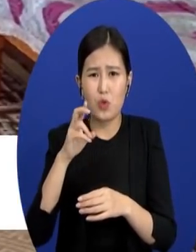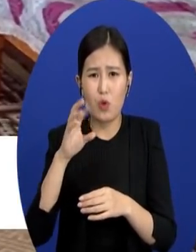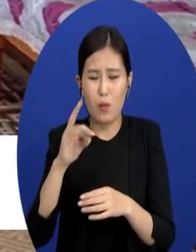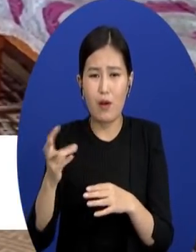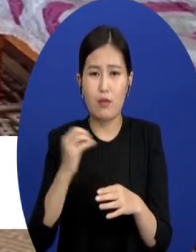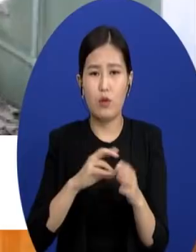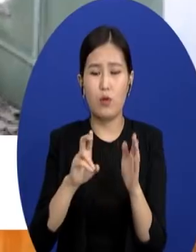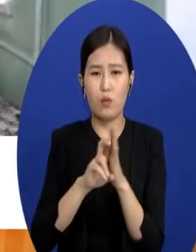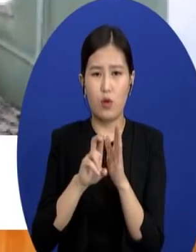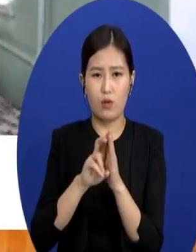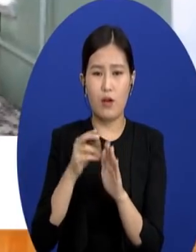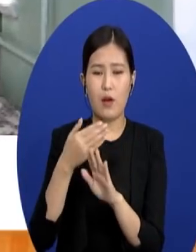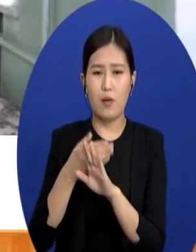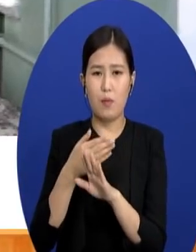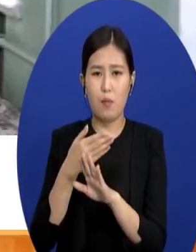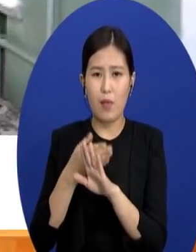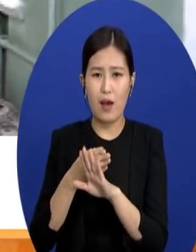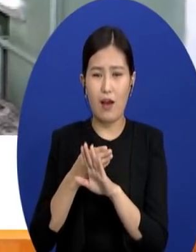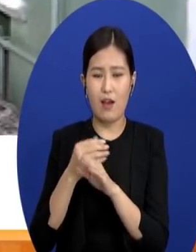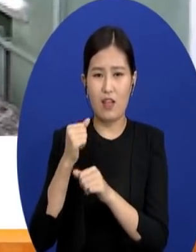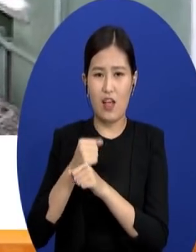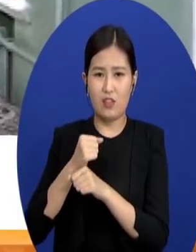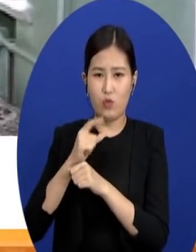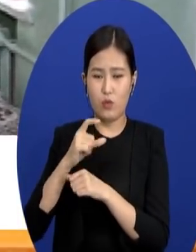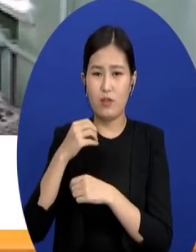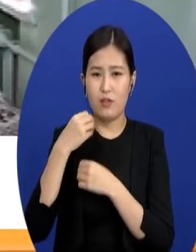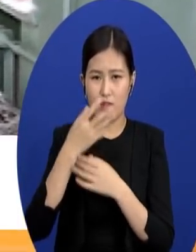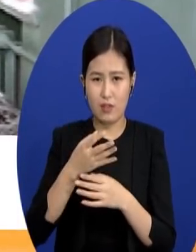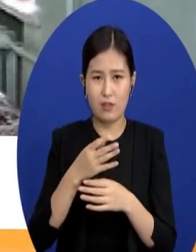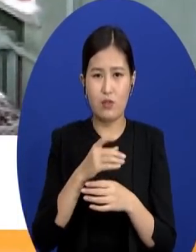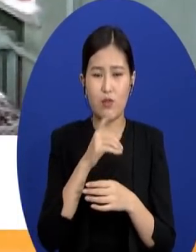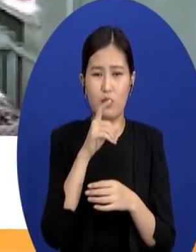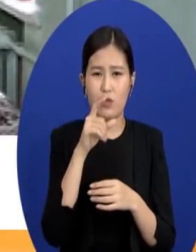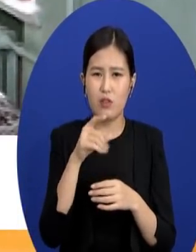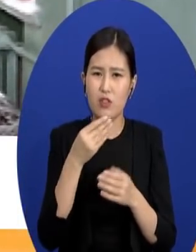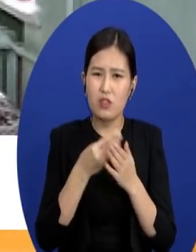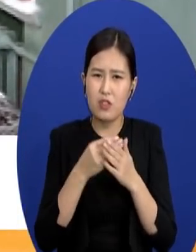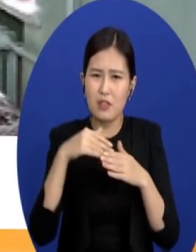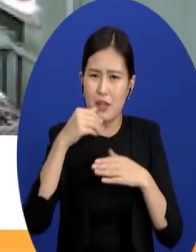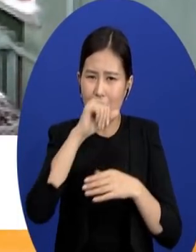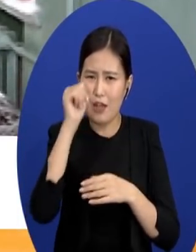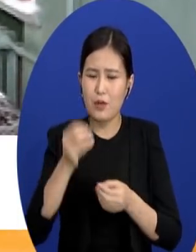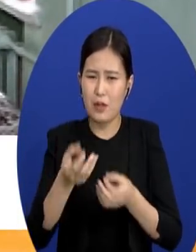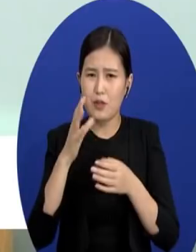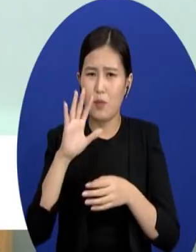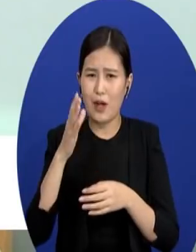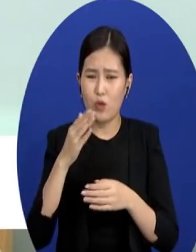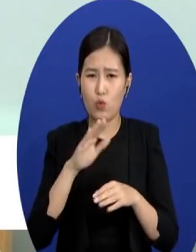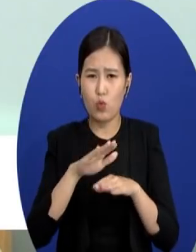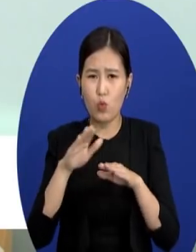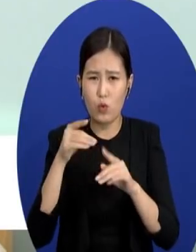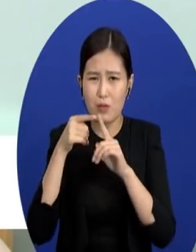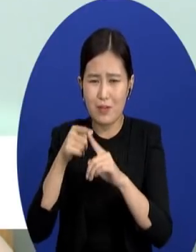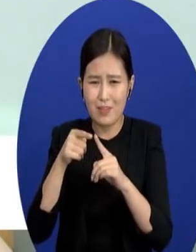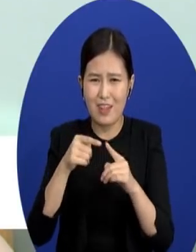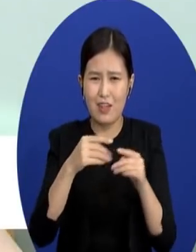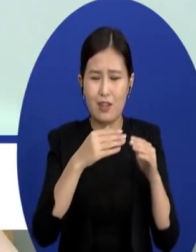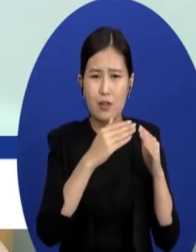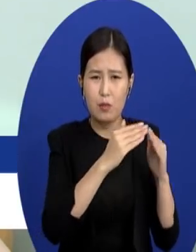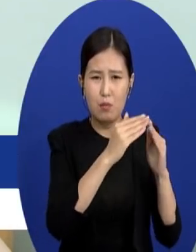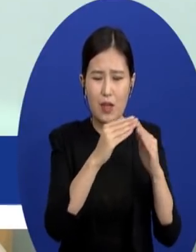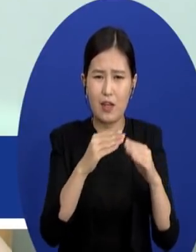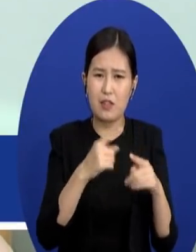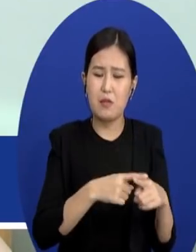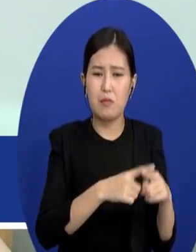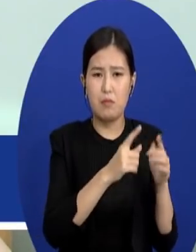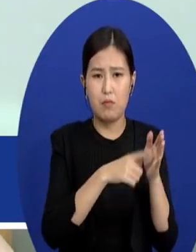байлаа. Тиймээс эрсдлийг тооцож хүүхэд хамгааллын байрнуудын тоог нэмэх шаардлагатай гэсэн юм а. Өдрийн тархалд ихсээд ирэх юм